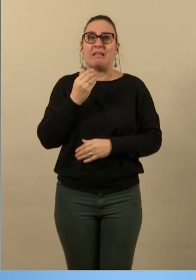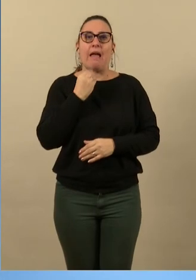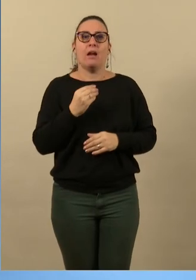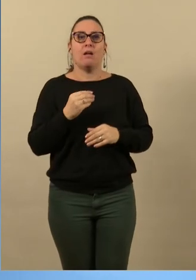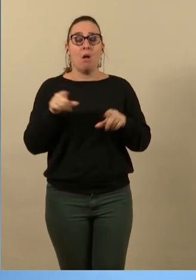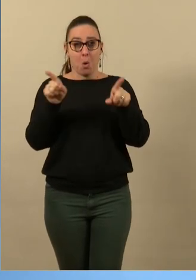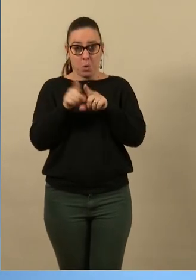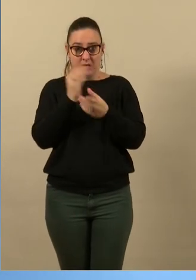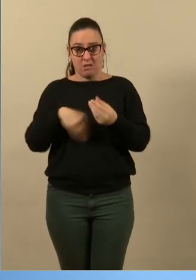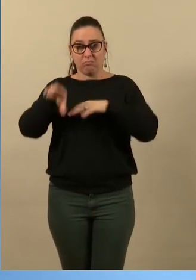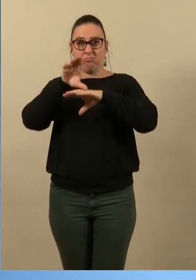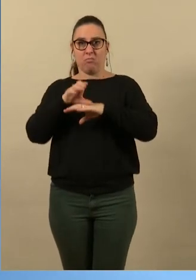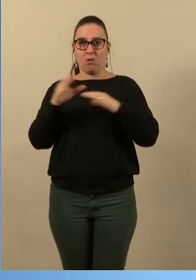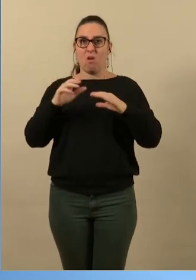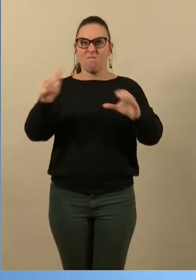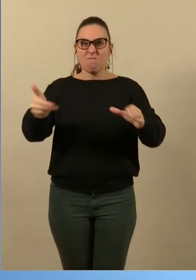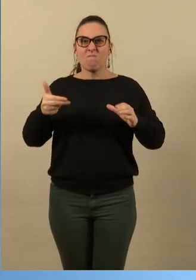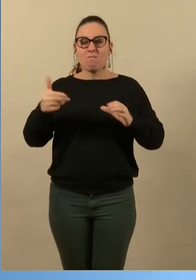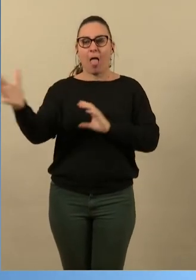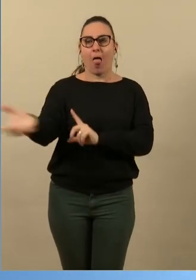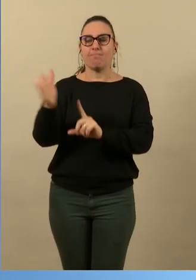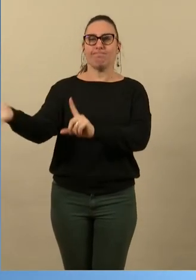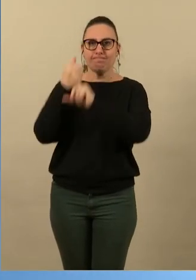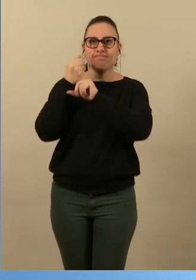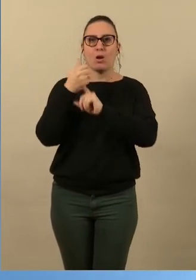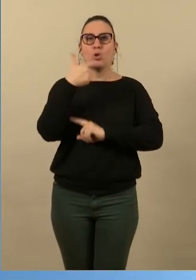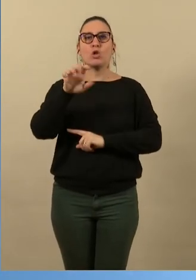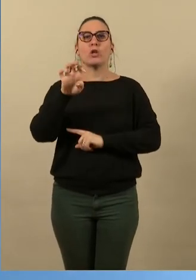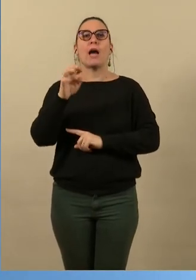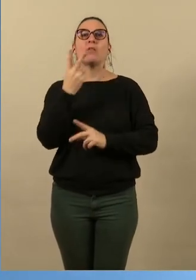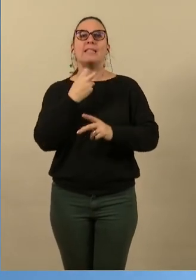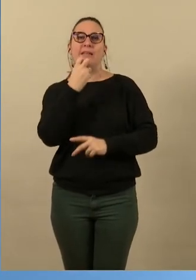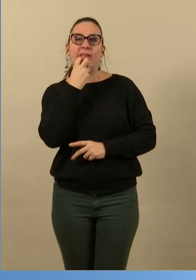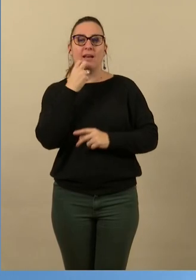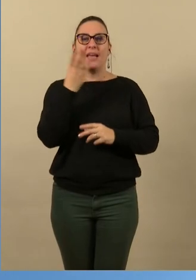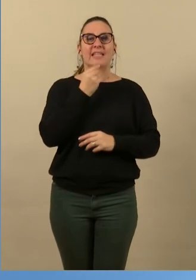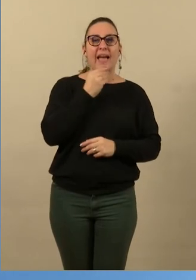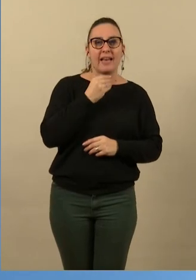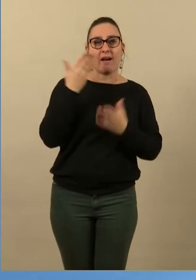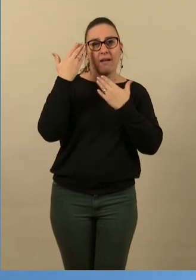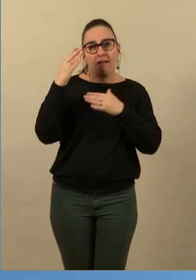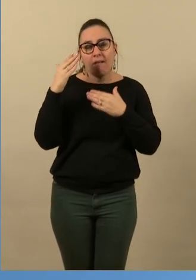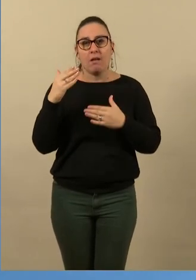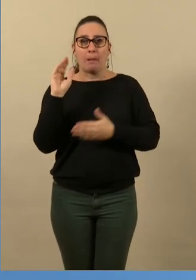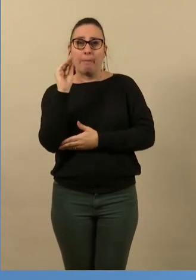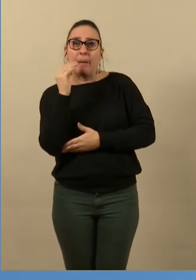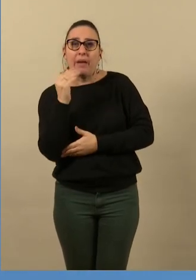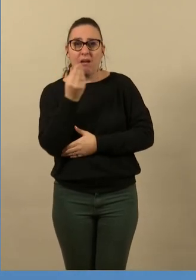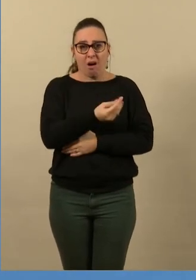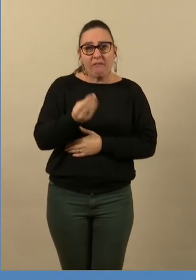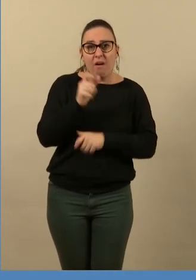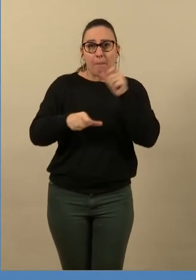ce terrible bilan la prise en otage de 240 civiles israéliens et étrangers dont des bébés des femmes des enfants et des